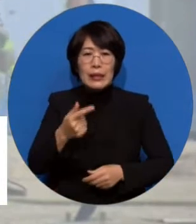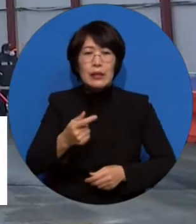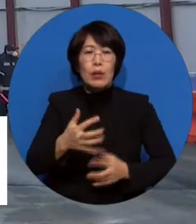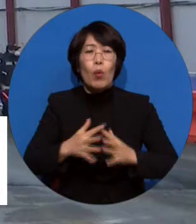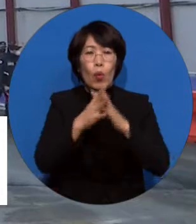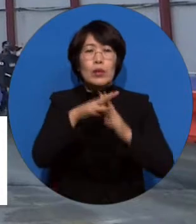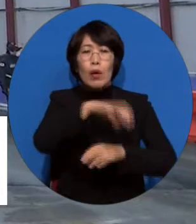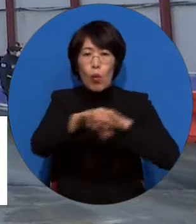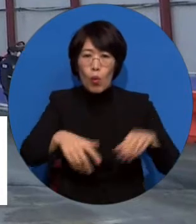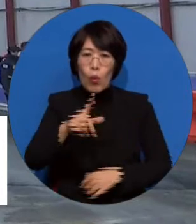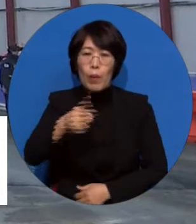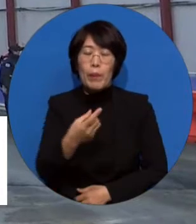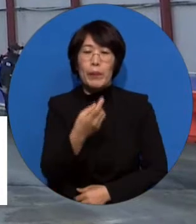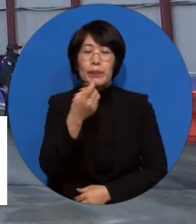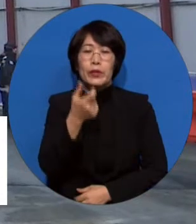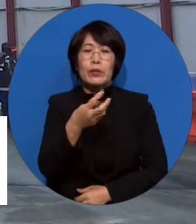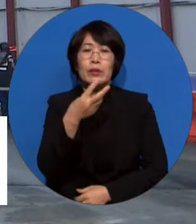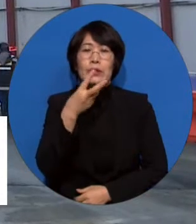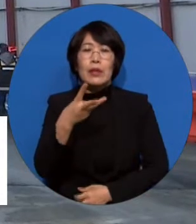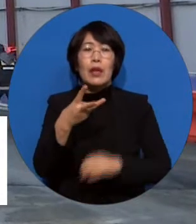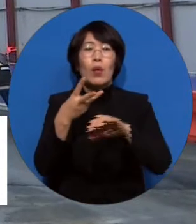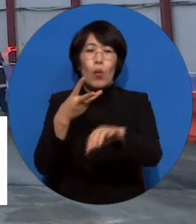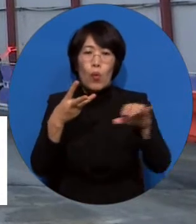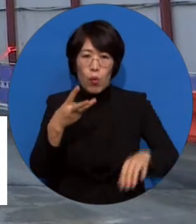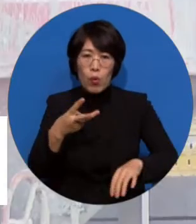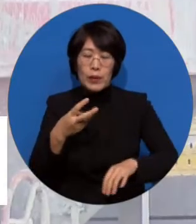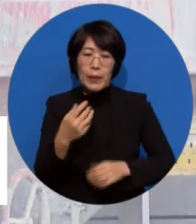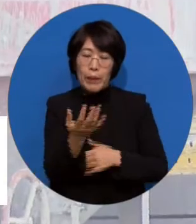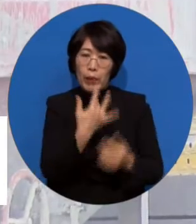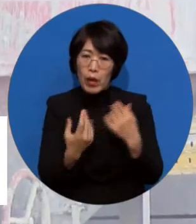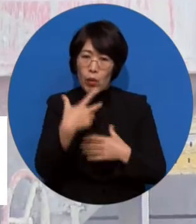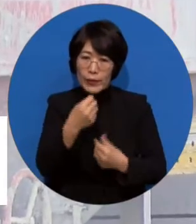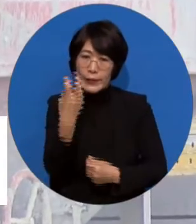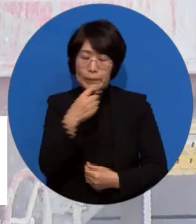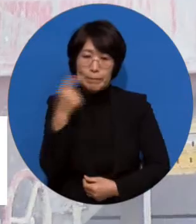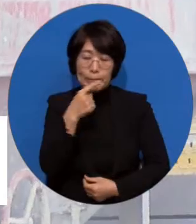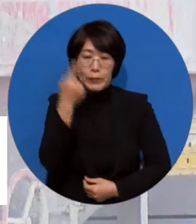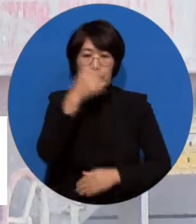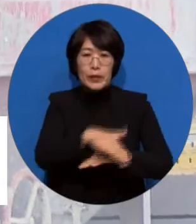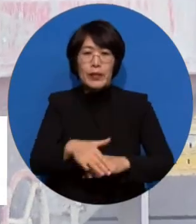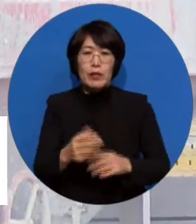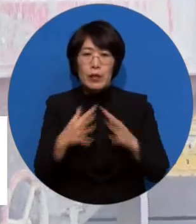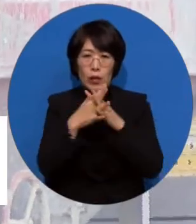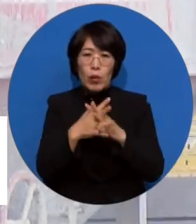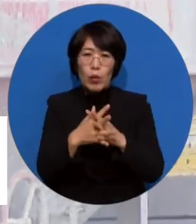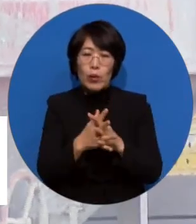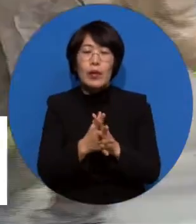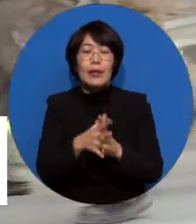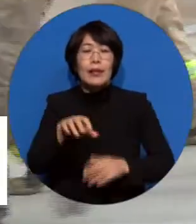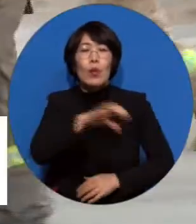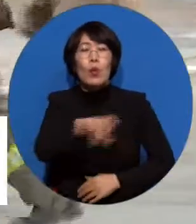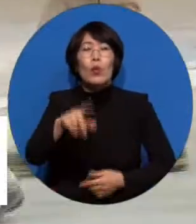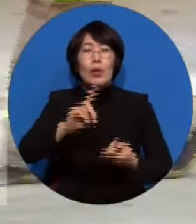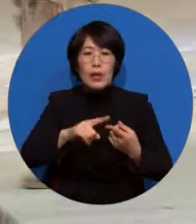공사장 164개소의 화재 안전관리를 강화하기로 했습니다. 특히 신축 공사장에 대해선